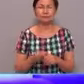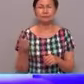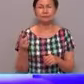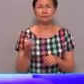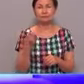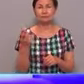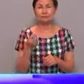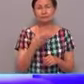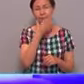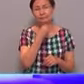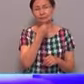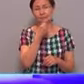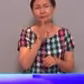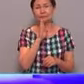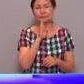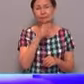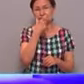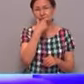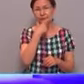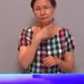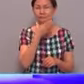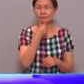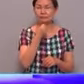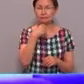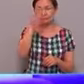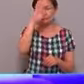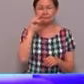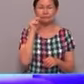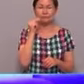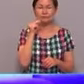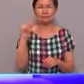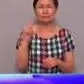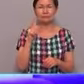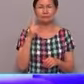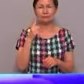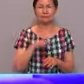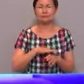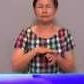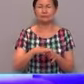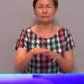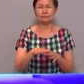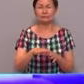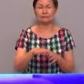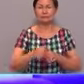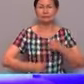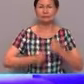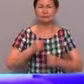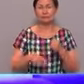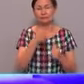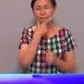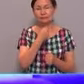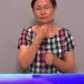Мини-мисс и мистер Шымкент. Впервые в городе-миллионнике состоялся международный детский конкурс красоты. Всего заявок